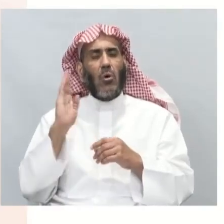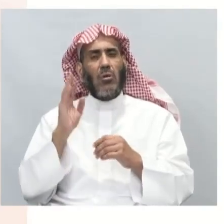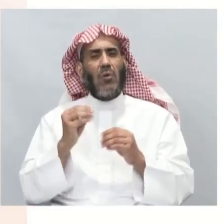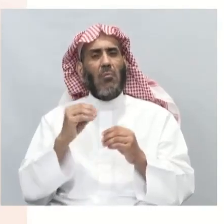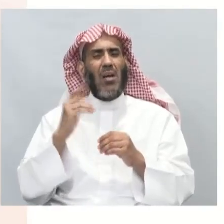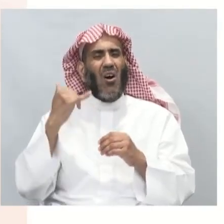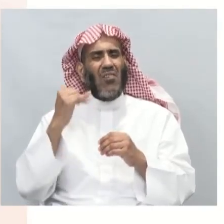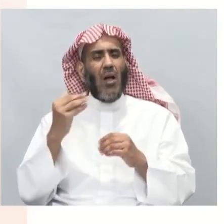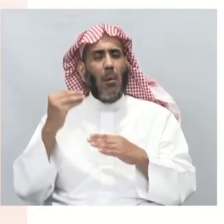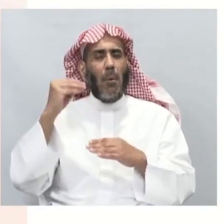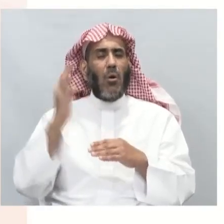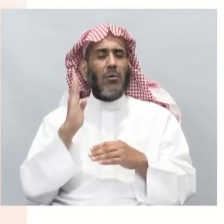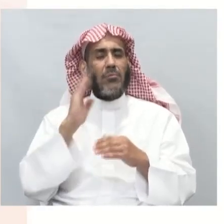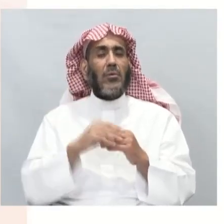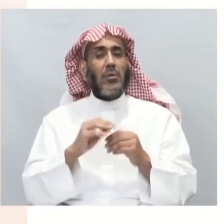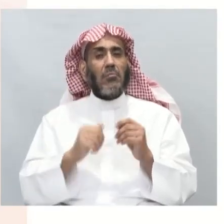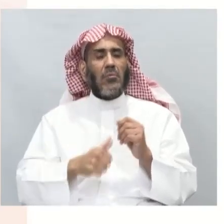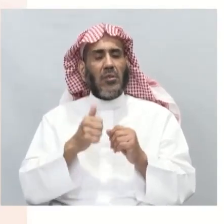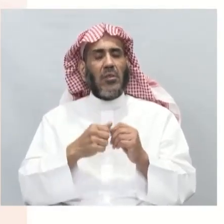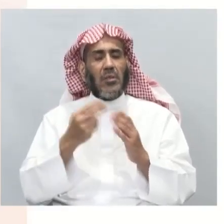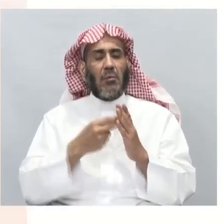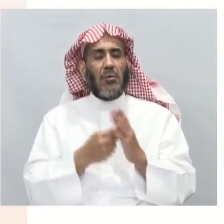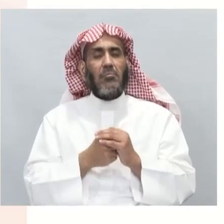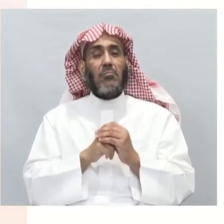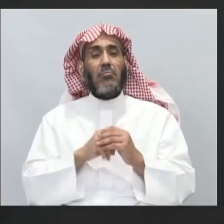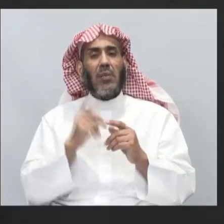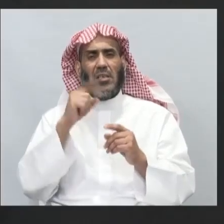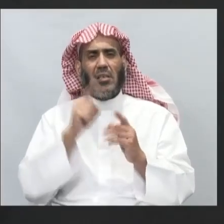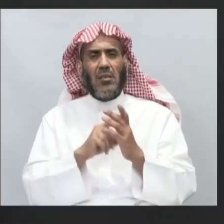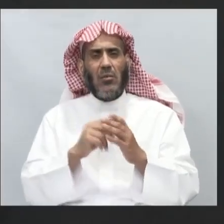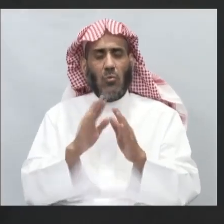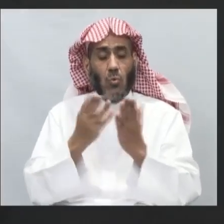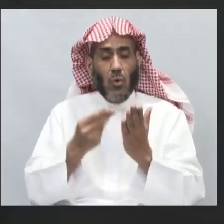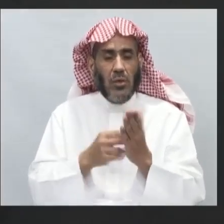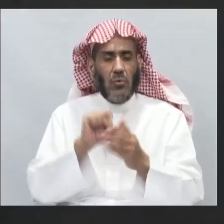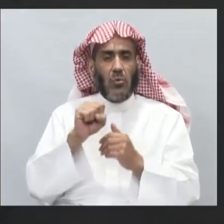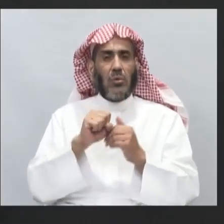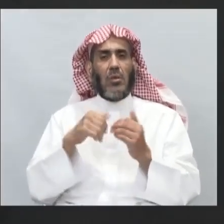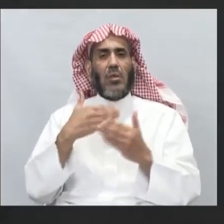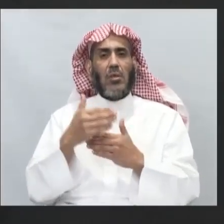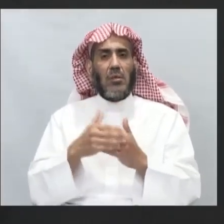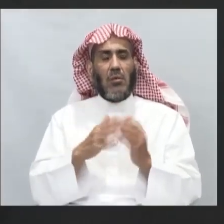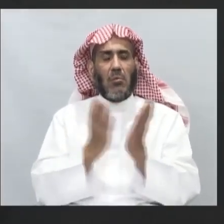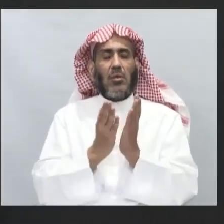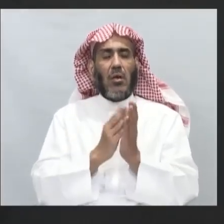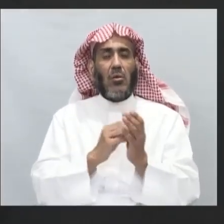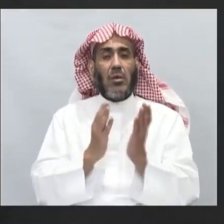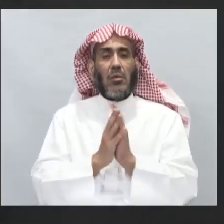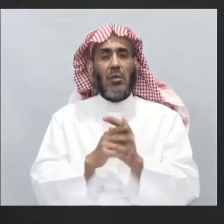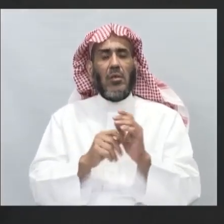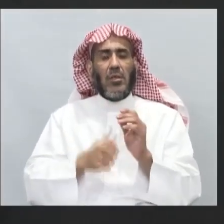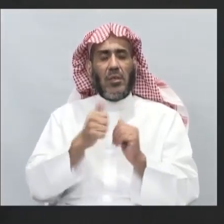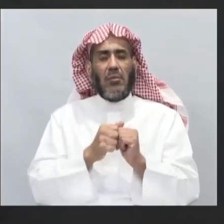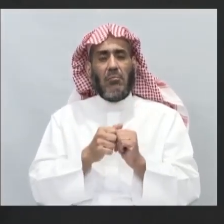المحموله اللي يسهل حملها تستطيع كتابت يعني ليس شرطا ان يكون كراسا وخصوصا خارج اطار المدرسه والدراسه